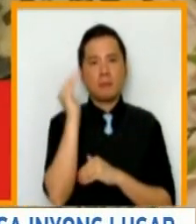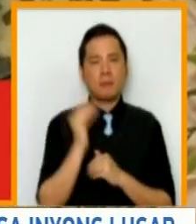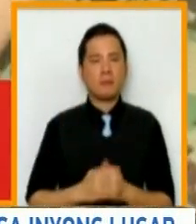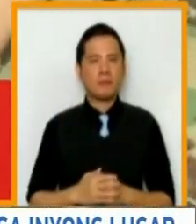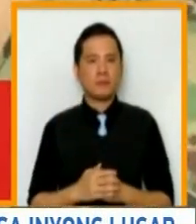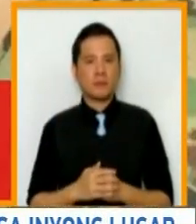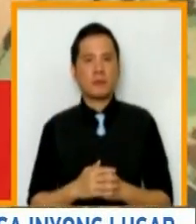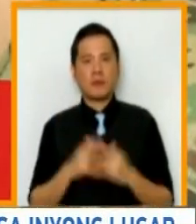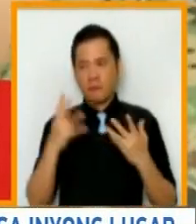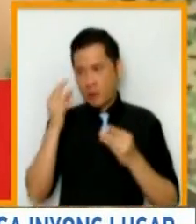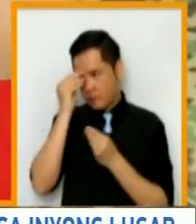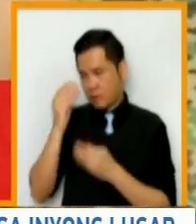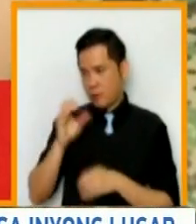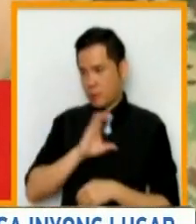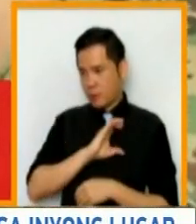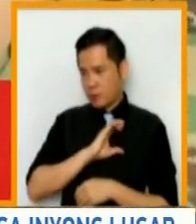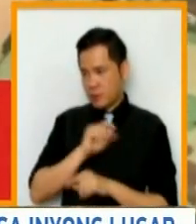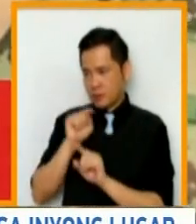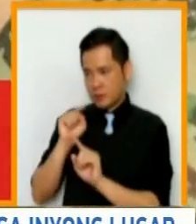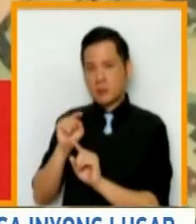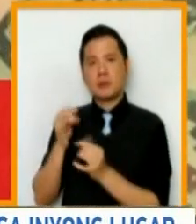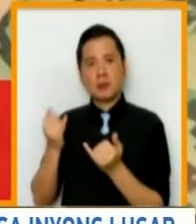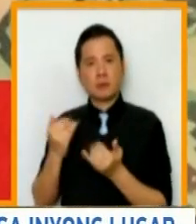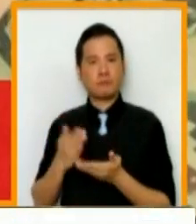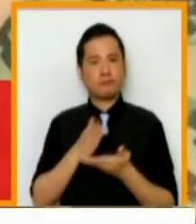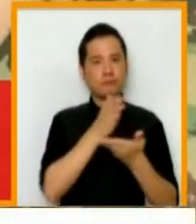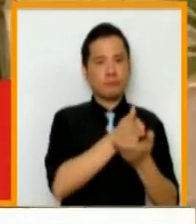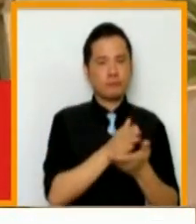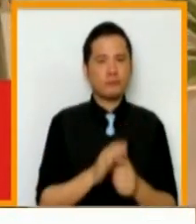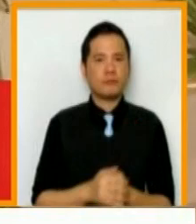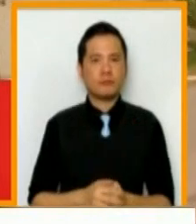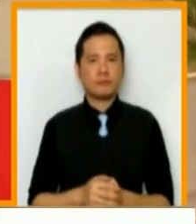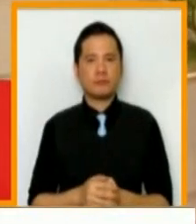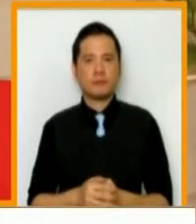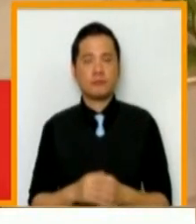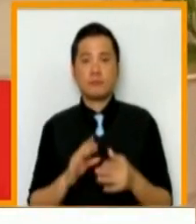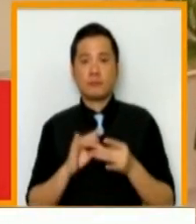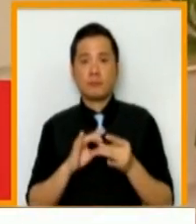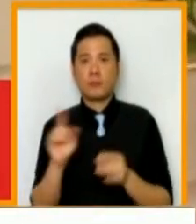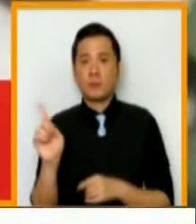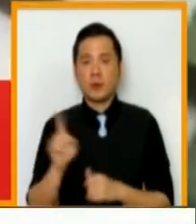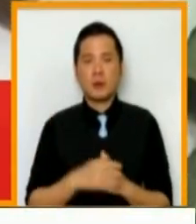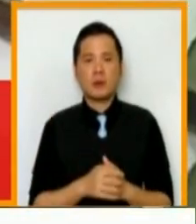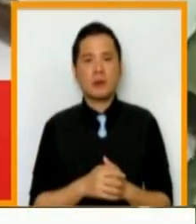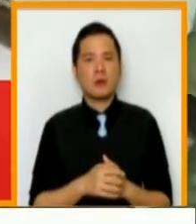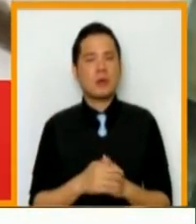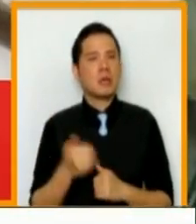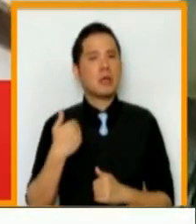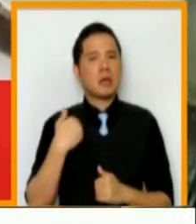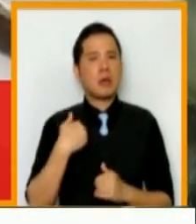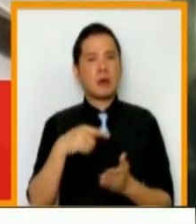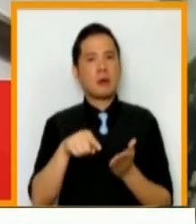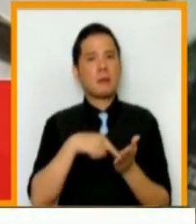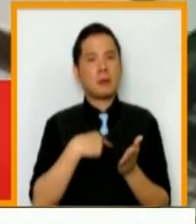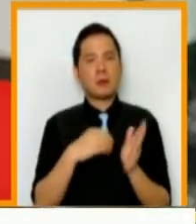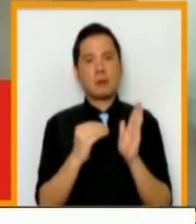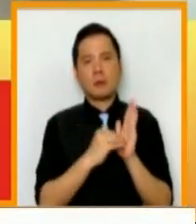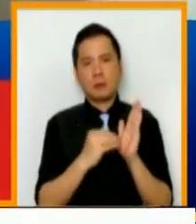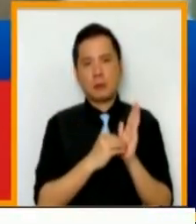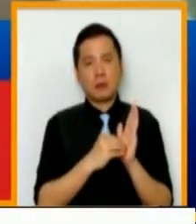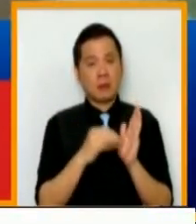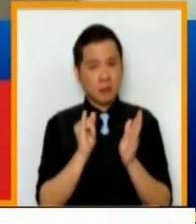Police Station. Sabi ng pulisya, hindi nakabayad ng utang ang biktima kaya ito binaril ng sospek. Pero iba ang paliwanag ng